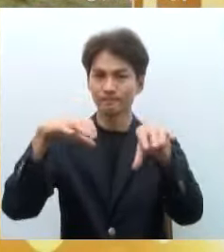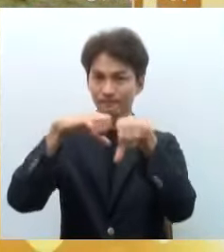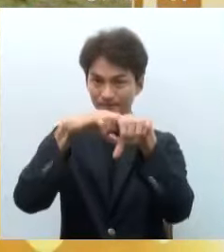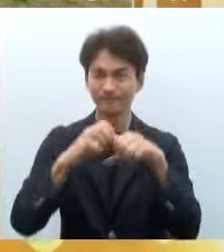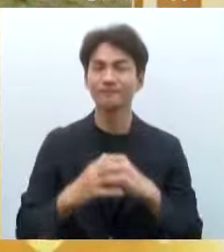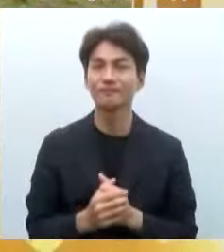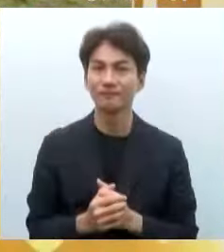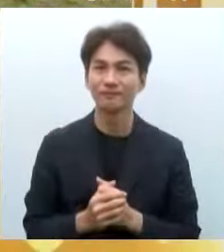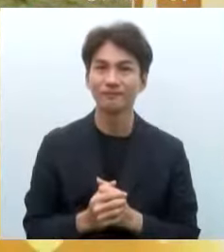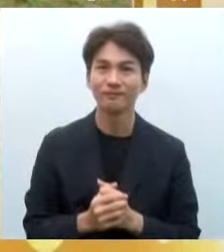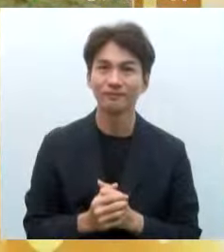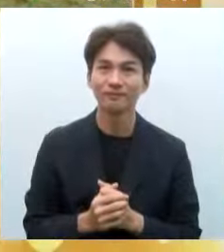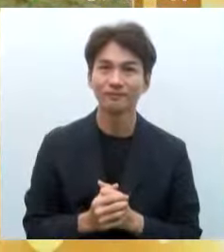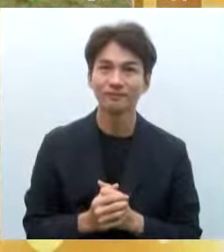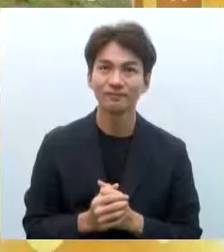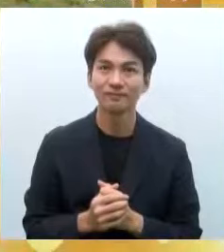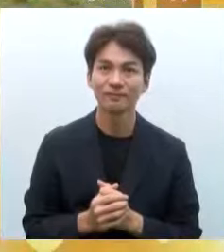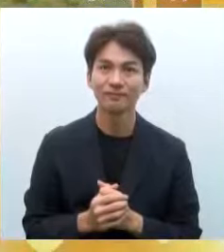ถล่ม